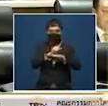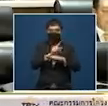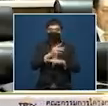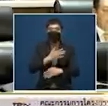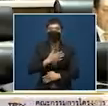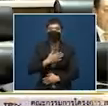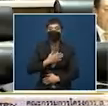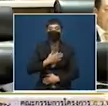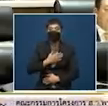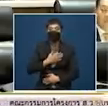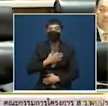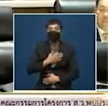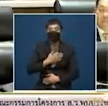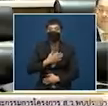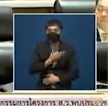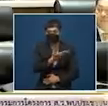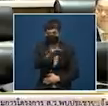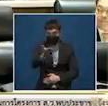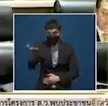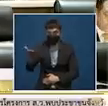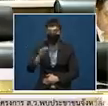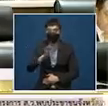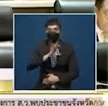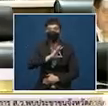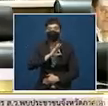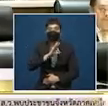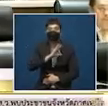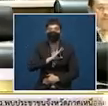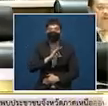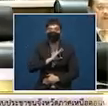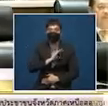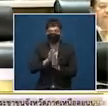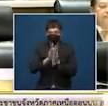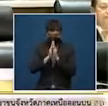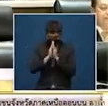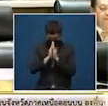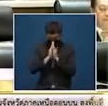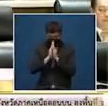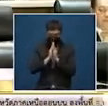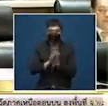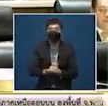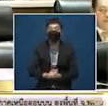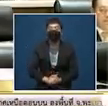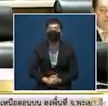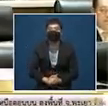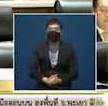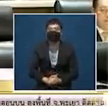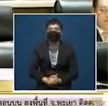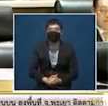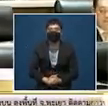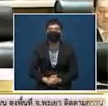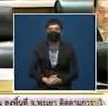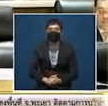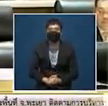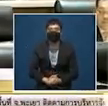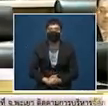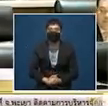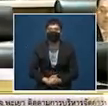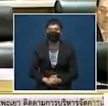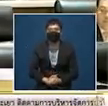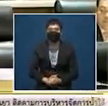ค่ะ นะแต่มองในทางการต่อสู้ทางพรรคการเมืองคือพรรคการเมืองใหม่แหละนะก็แยกกันออกไปนะแต่ว่